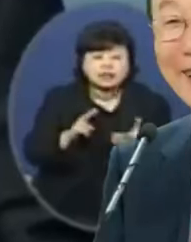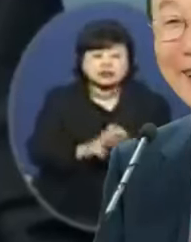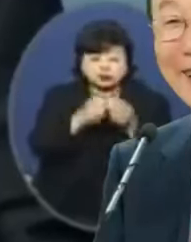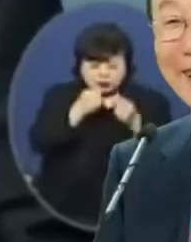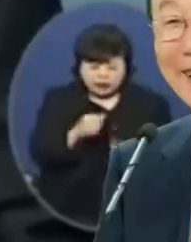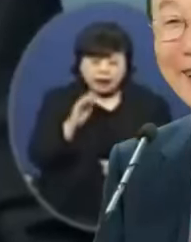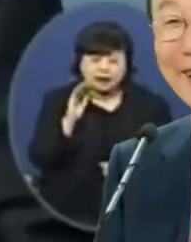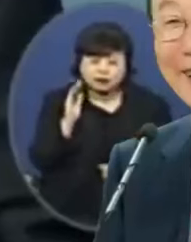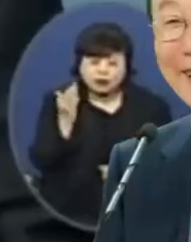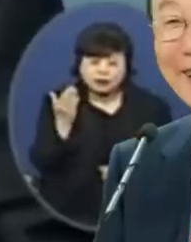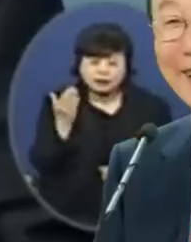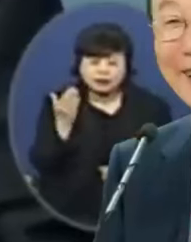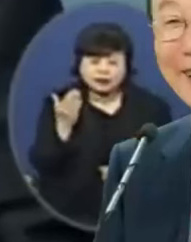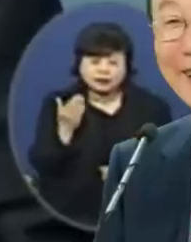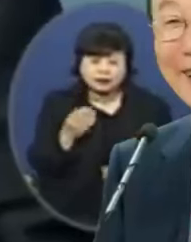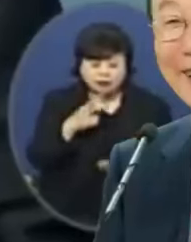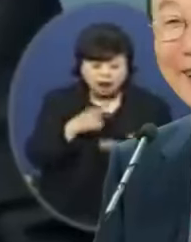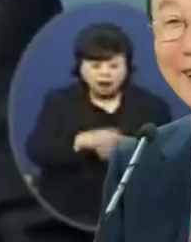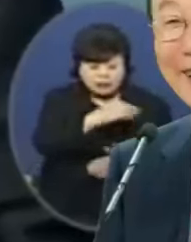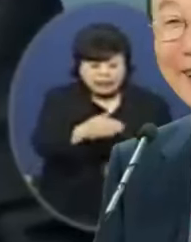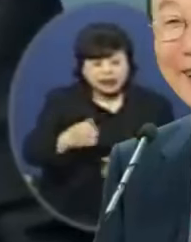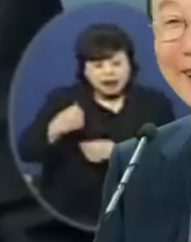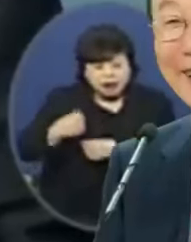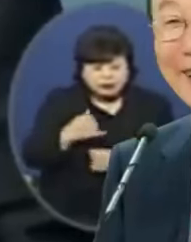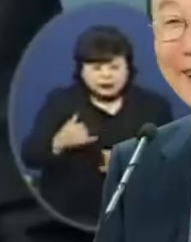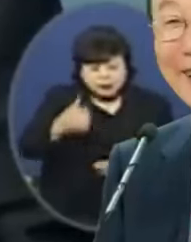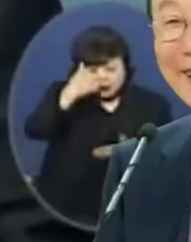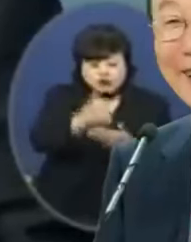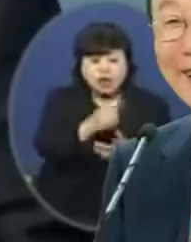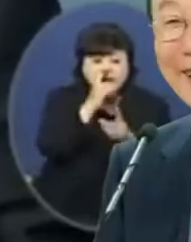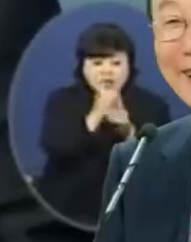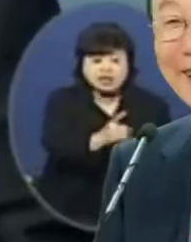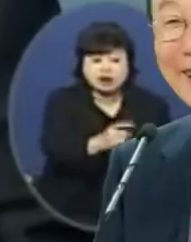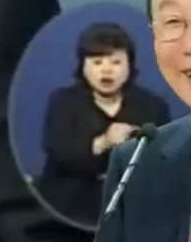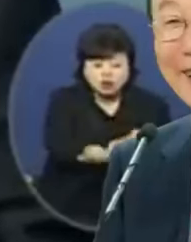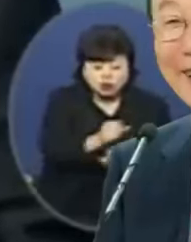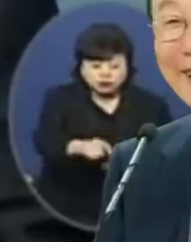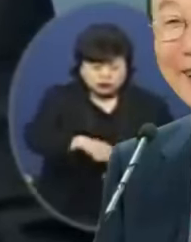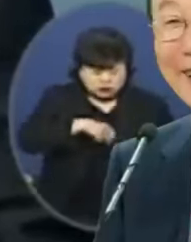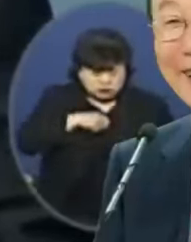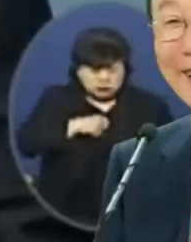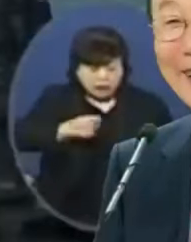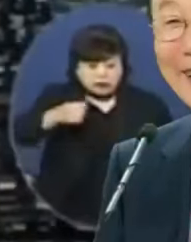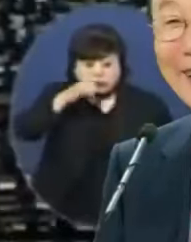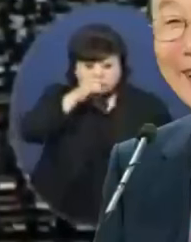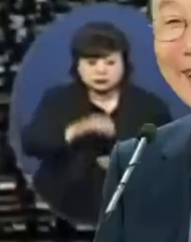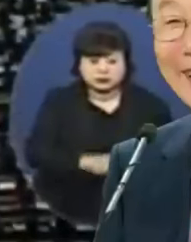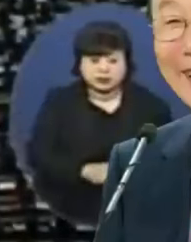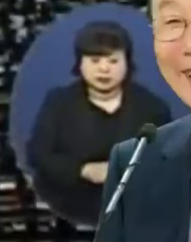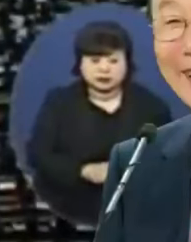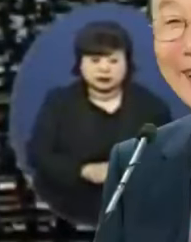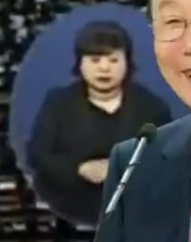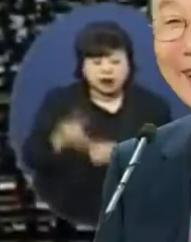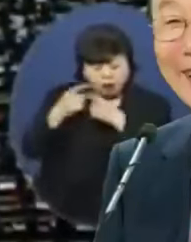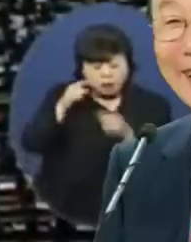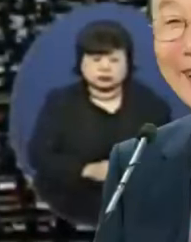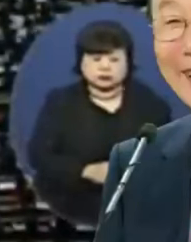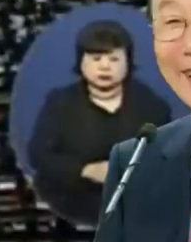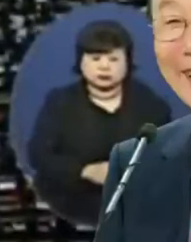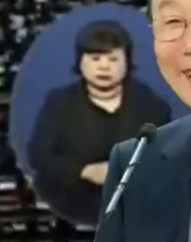살아가는 것입니다. 언약궤를 걸머진 사람은 죄를 이기고 용서와 의의를 가지고 있습니다. 허물을